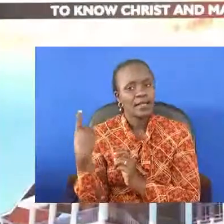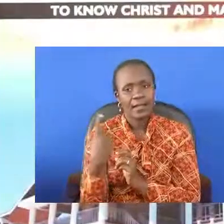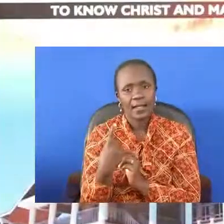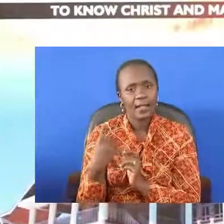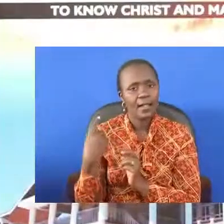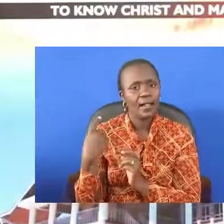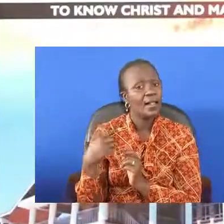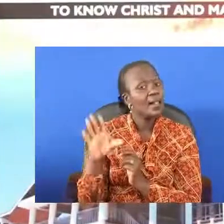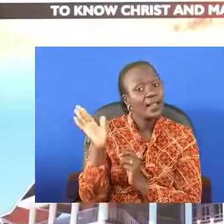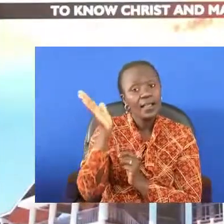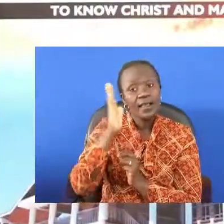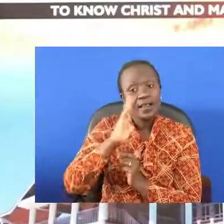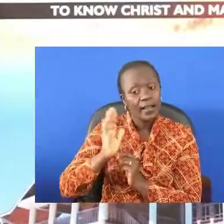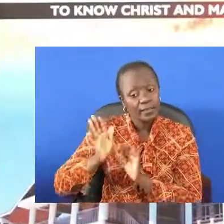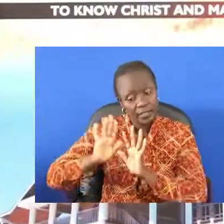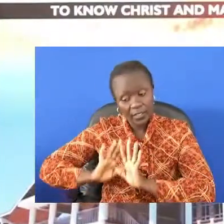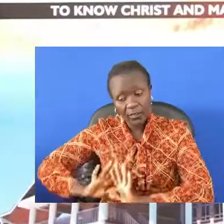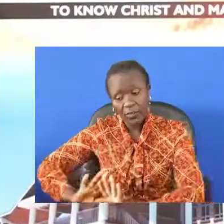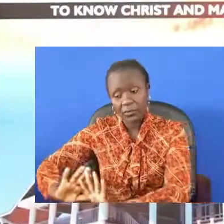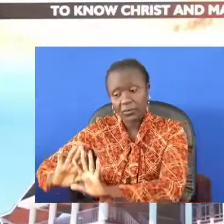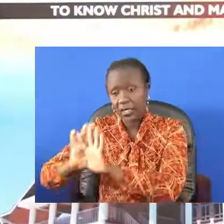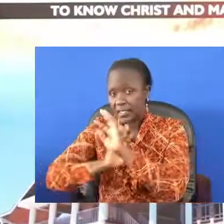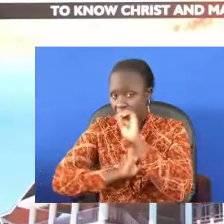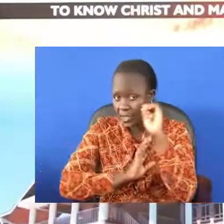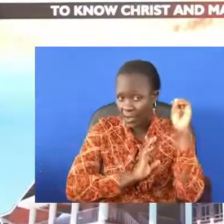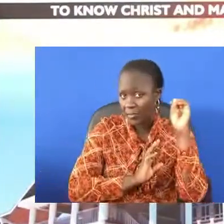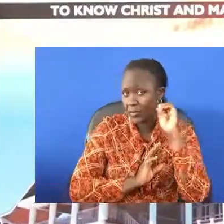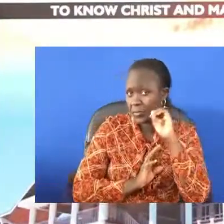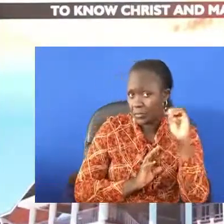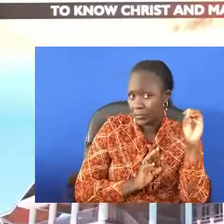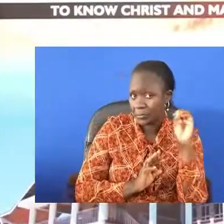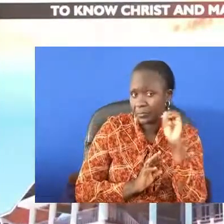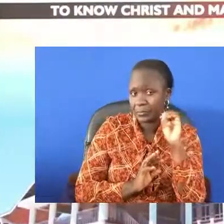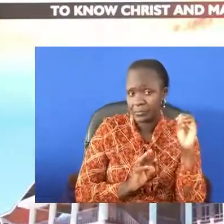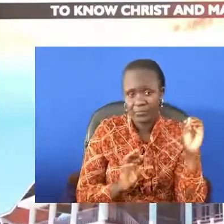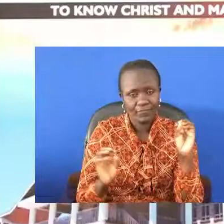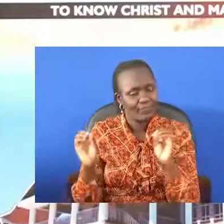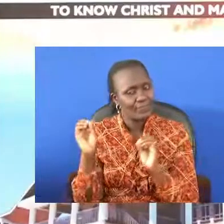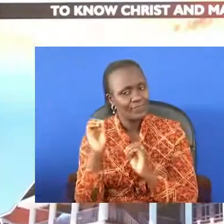Yesu peke, hawezi kuacha.